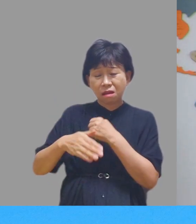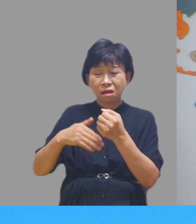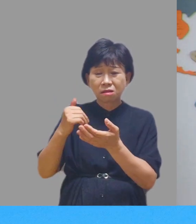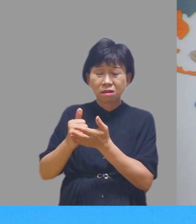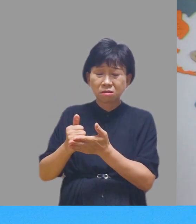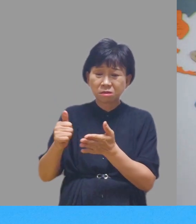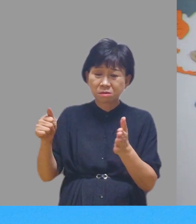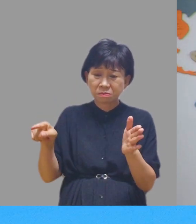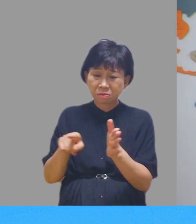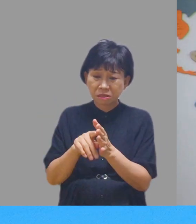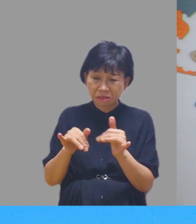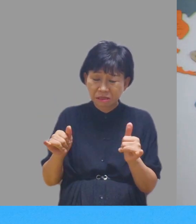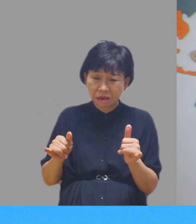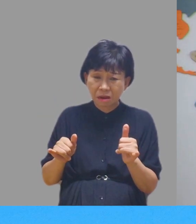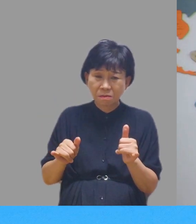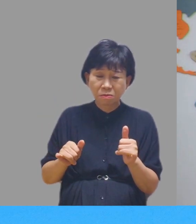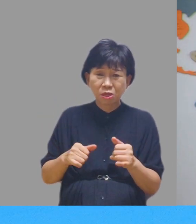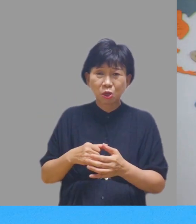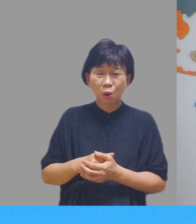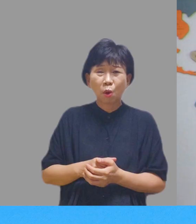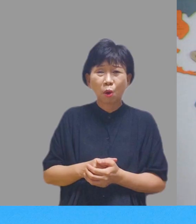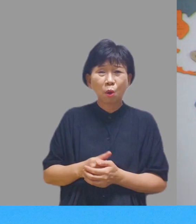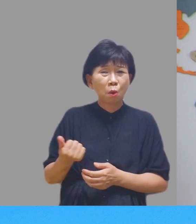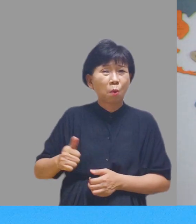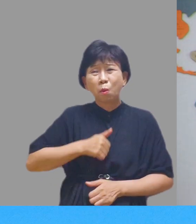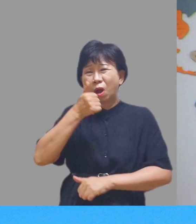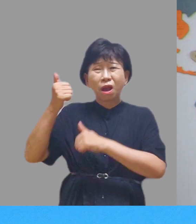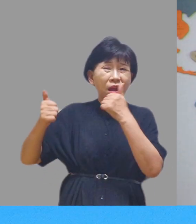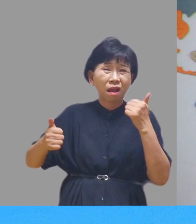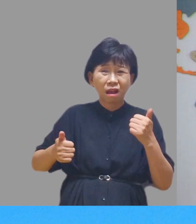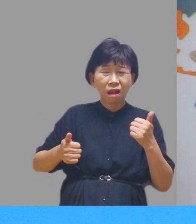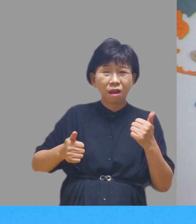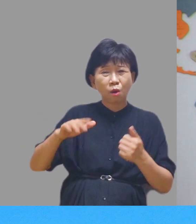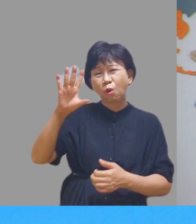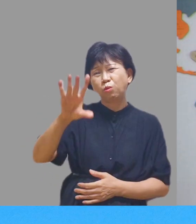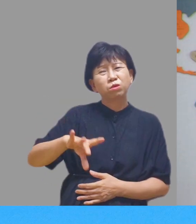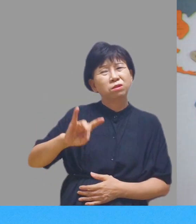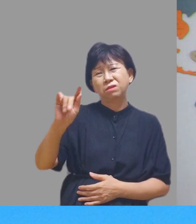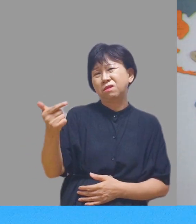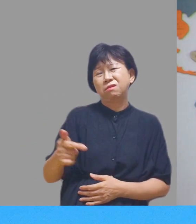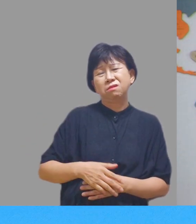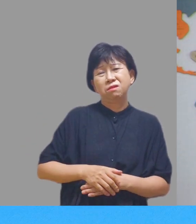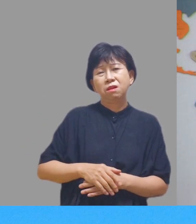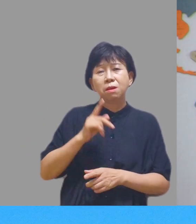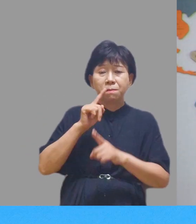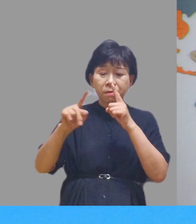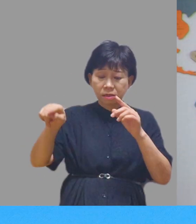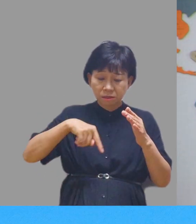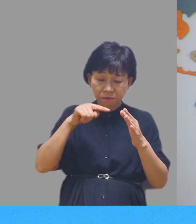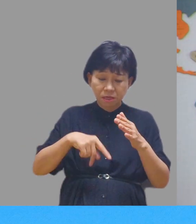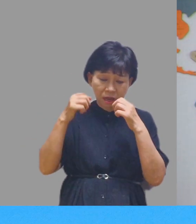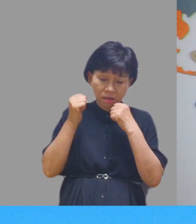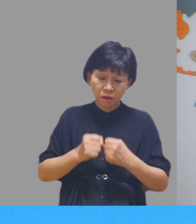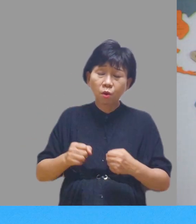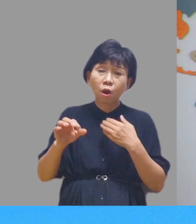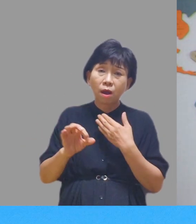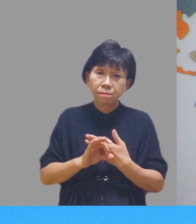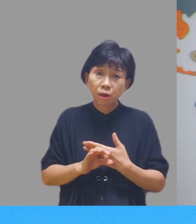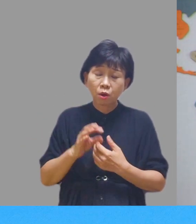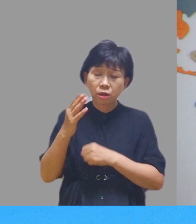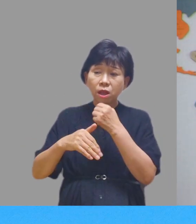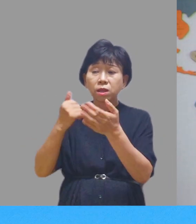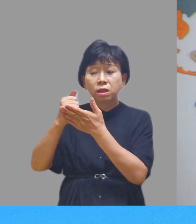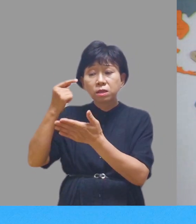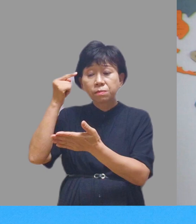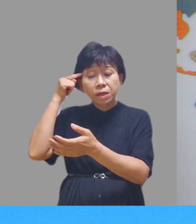교회 안에서 큰 소리 친다, 이건 어울리지 않는 말입니다. 말씀이 우리 안에 거할 때 우리는 하나님의 뜻을 분별하고 그